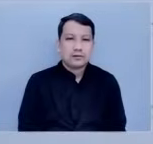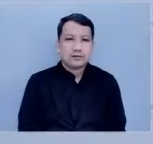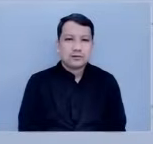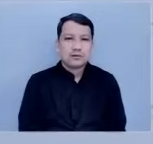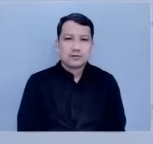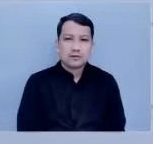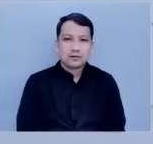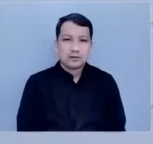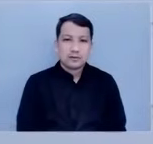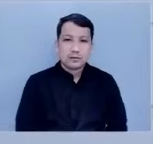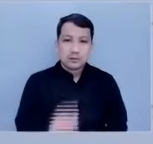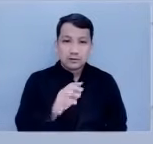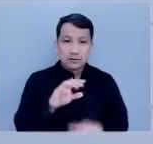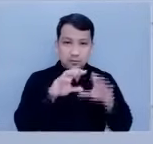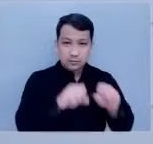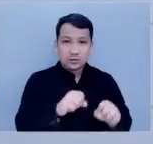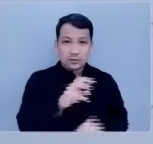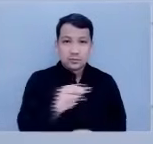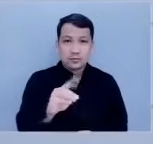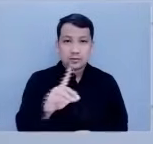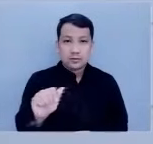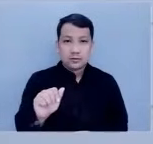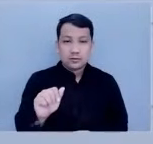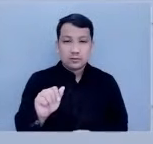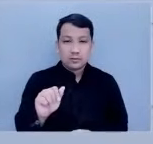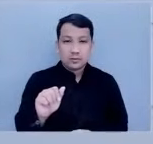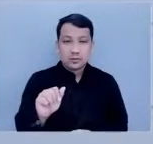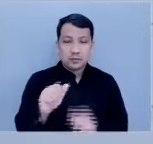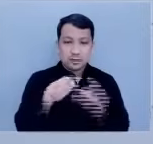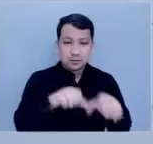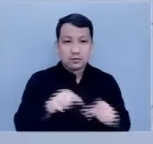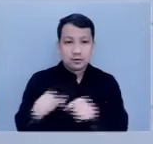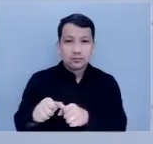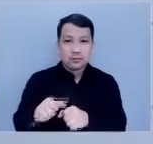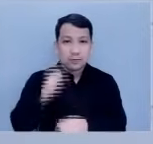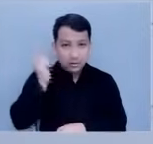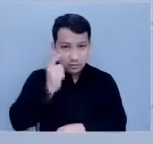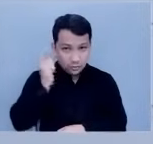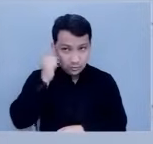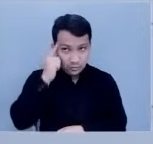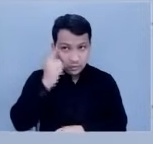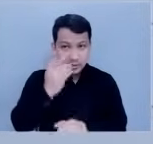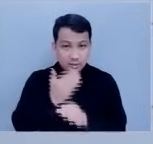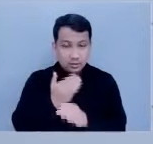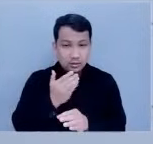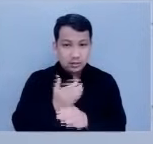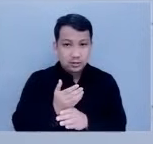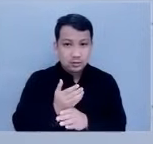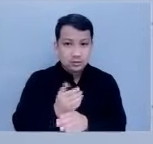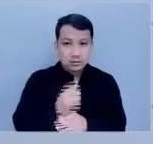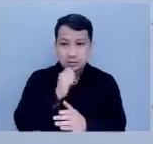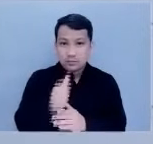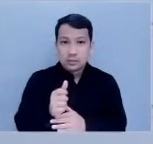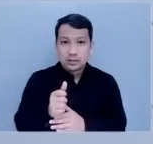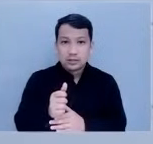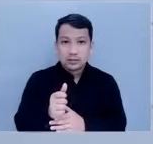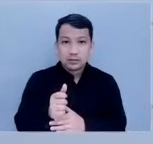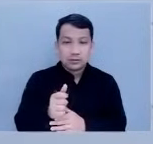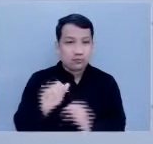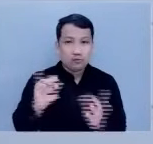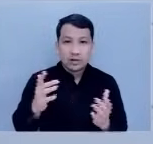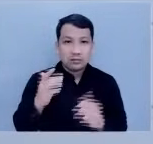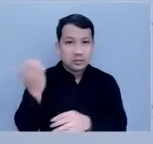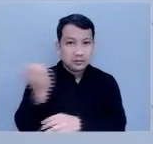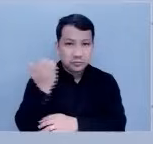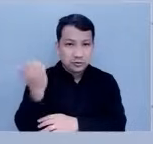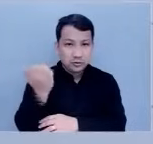Nahuli ng MMDA na dumaraan sa EDSA busway ang mga government vehicle na hindi naman rumeresponde sa emergency. Ang